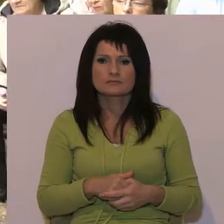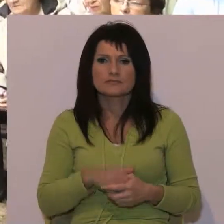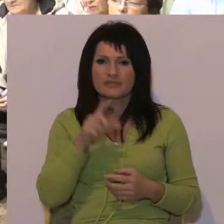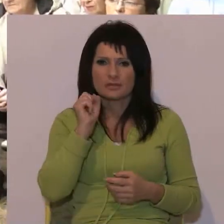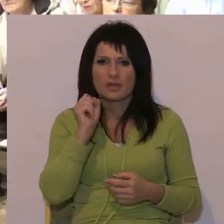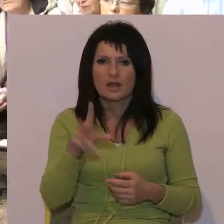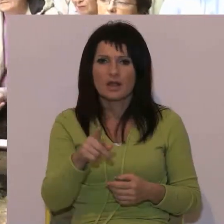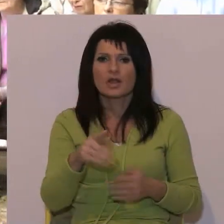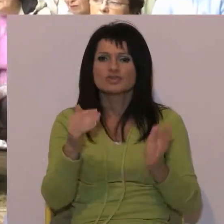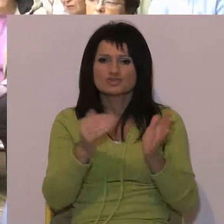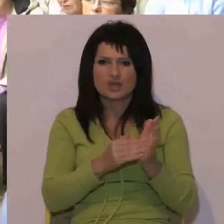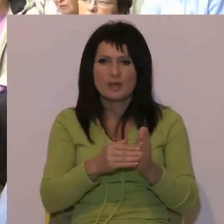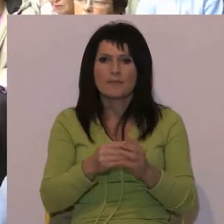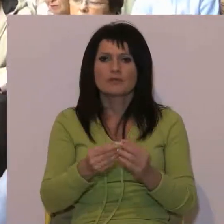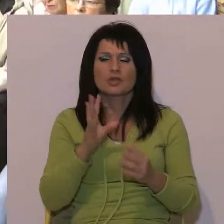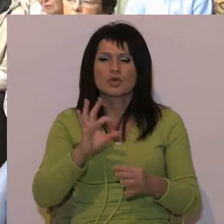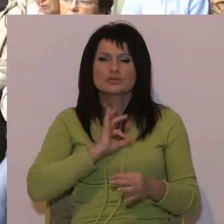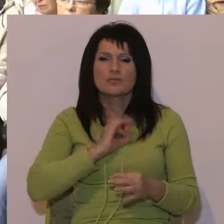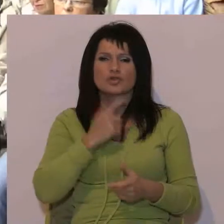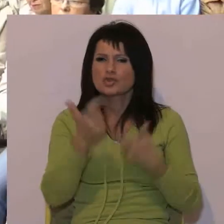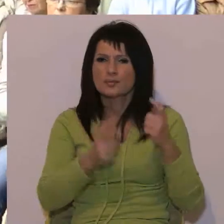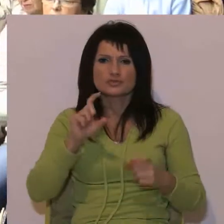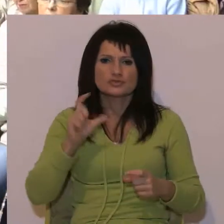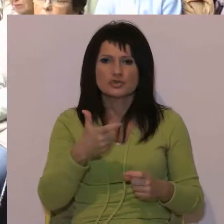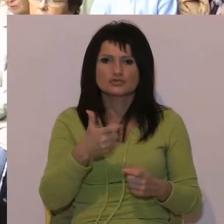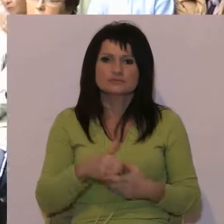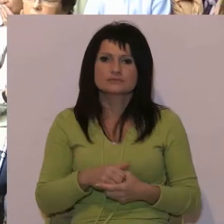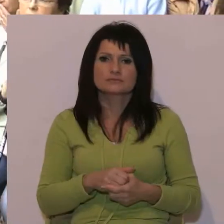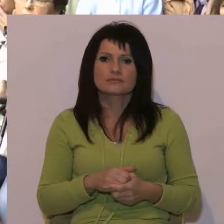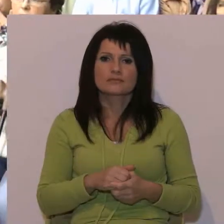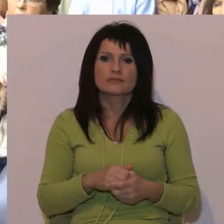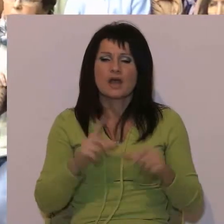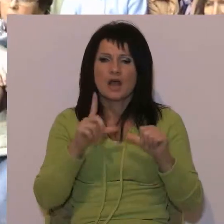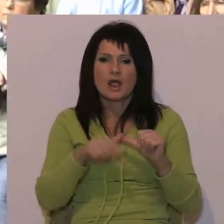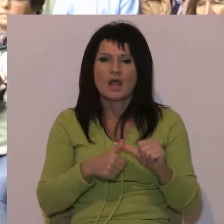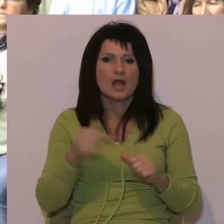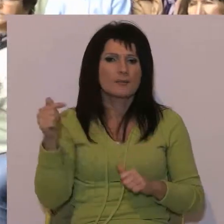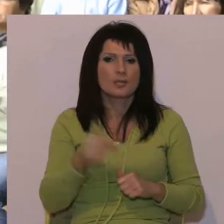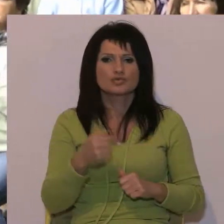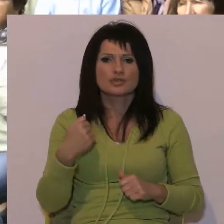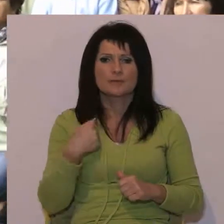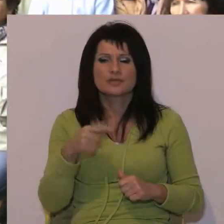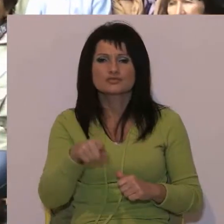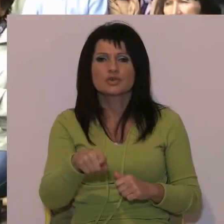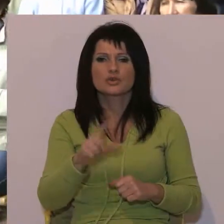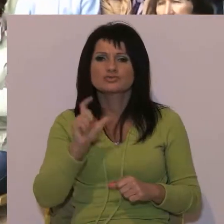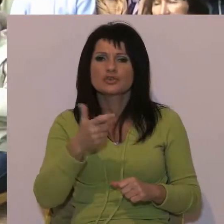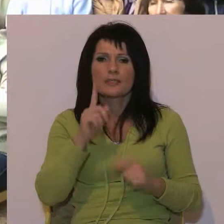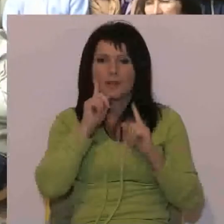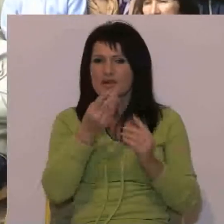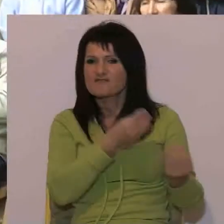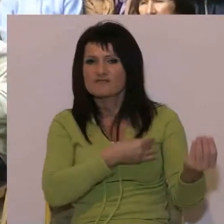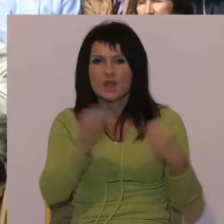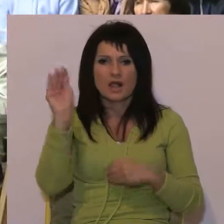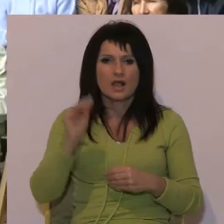Tak, trzeba, drodzy moi, zrobić coś, ale musi być to coś naprawdę